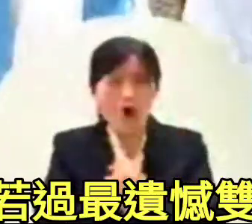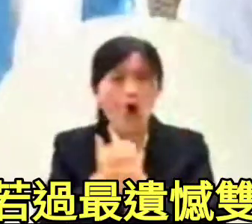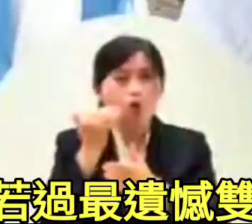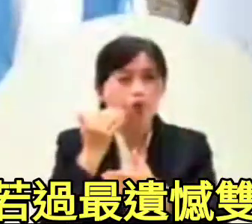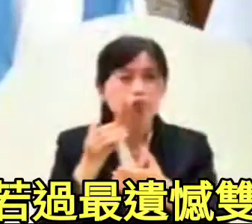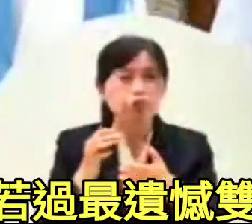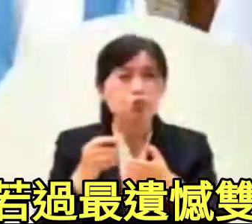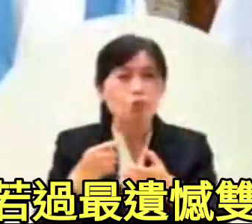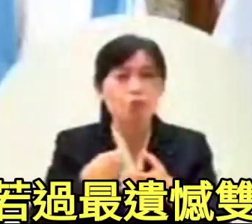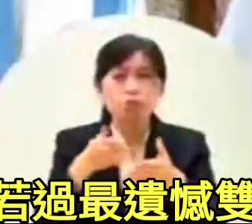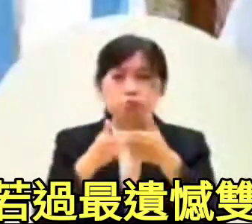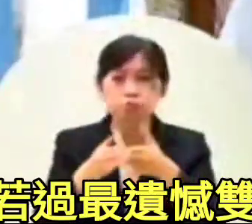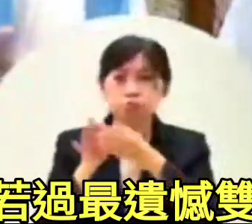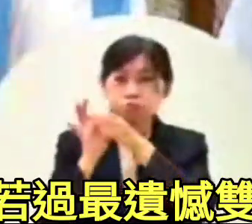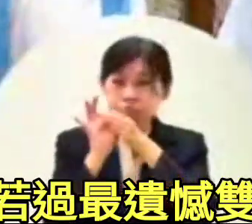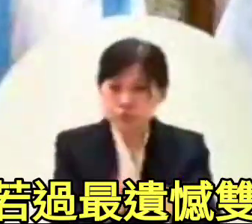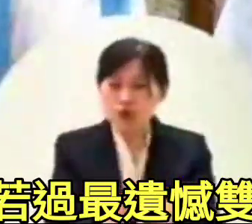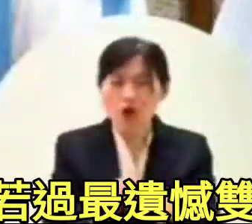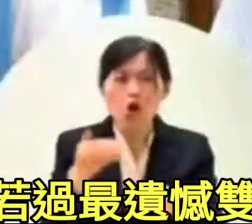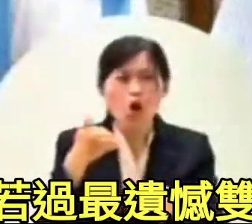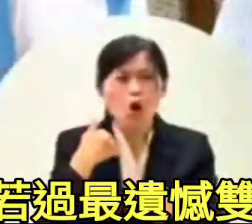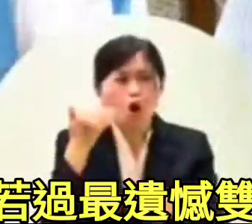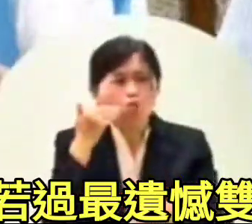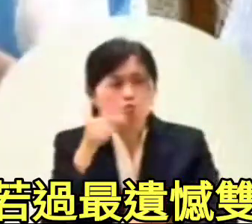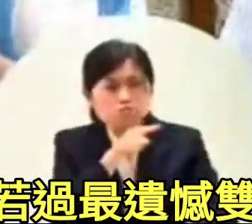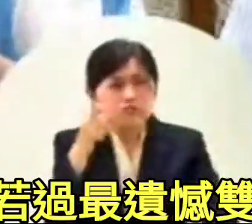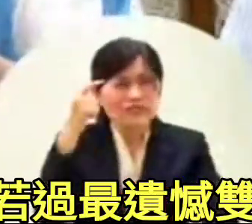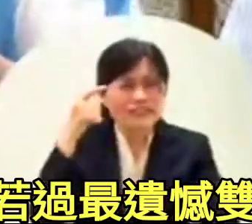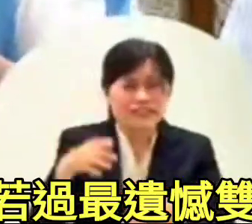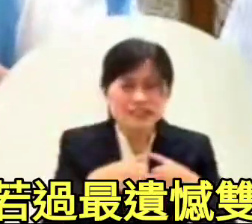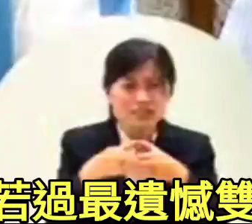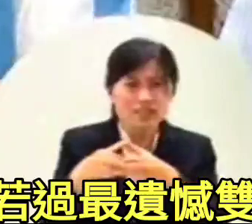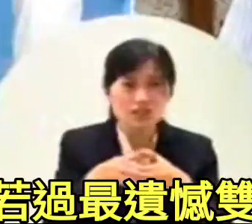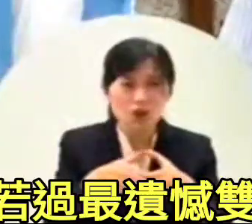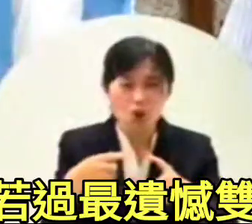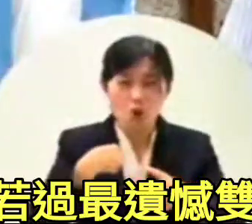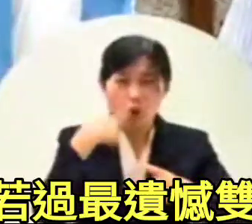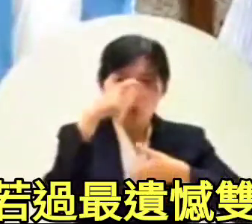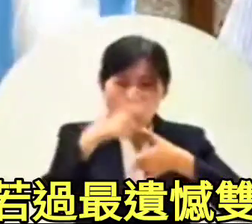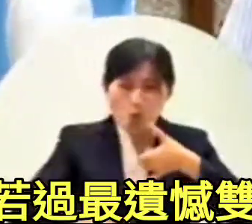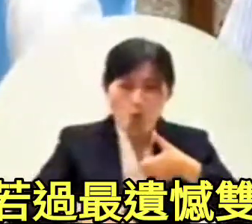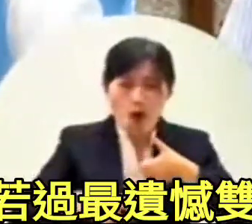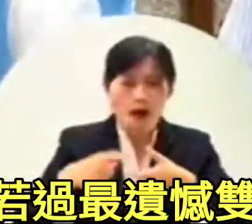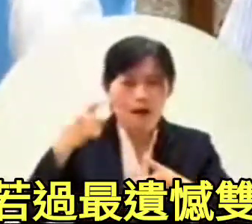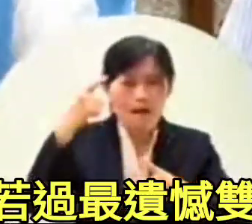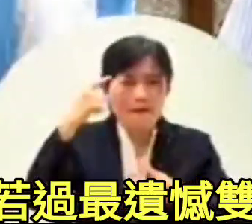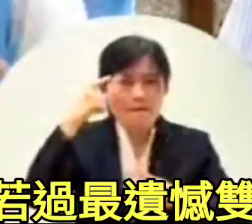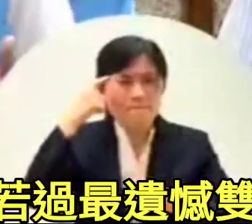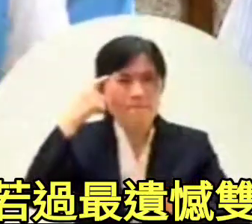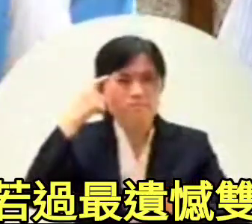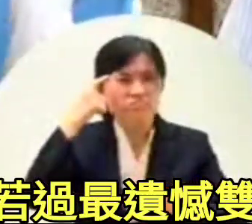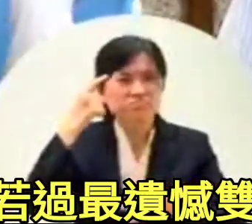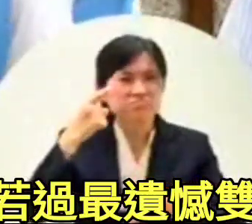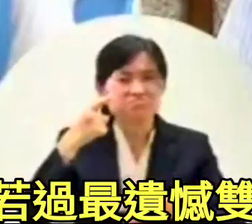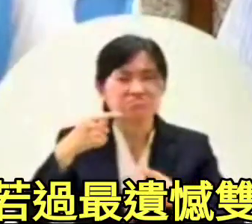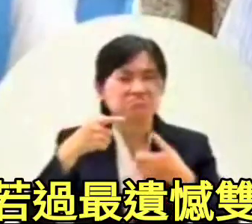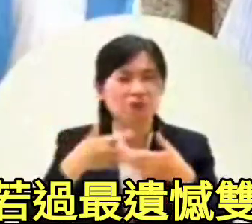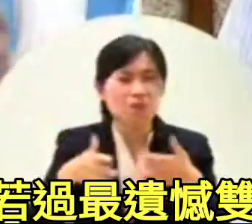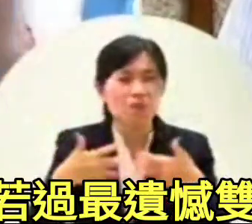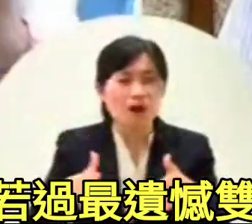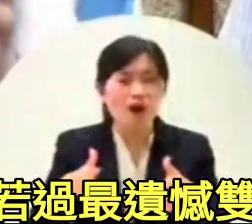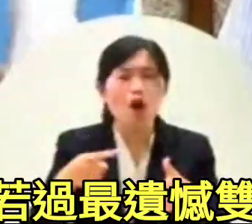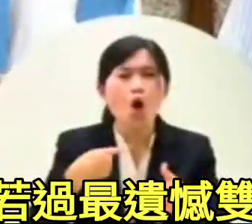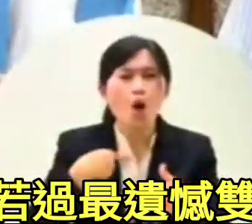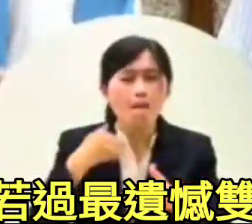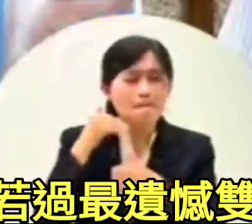我们就继续打拼。市民朋友觉得我们这个团队，包括对我本人觉得不认同，罢免下去，我们就会离开。